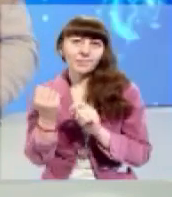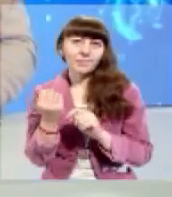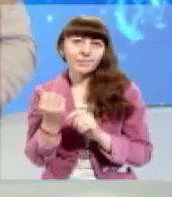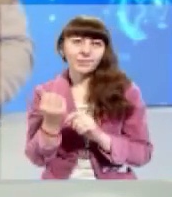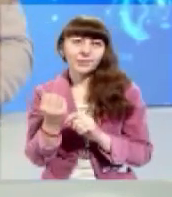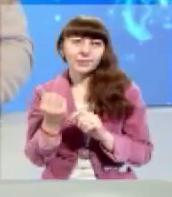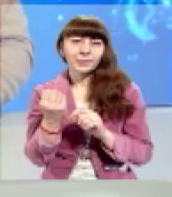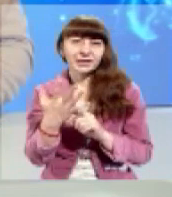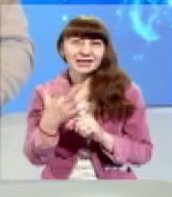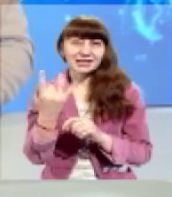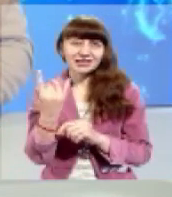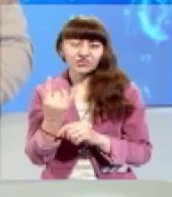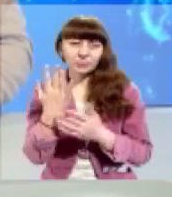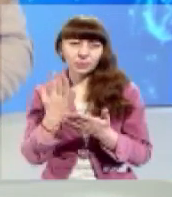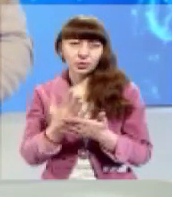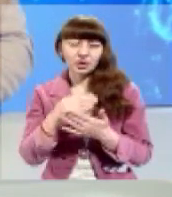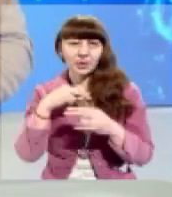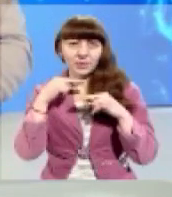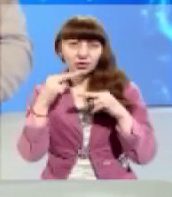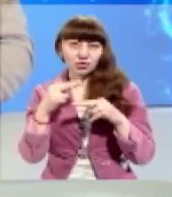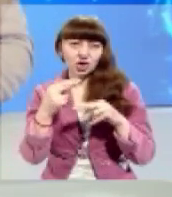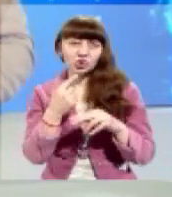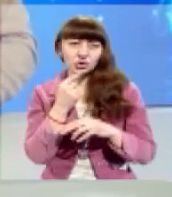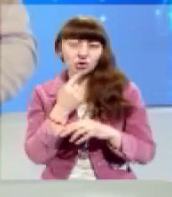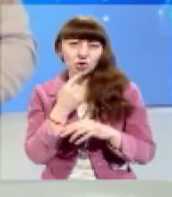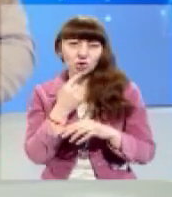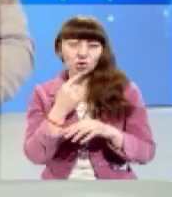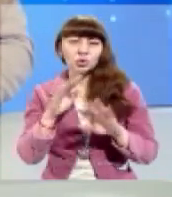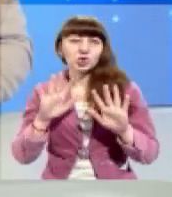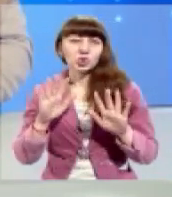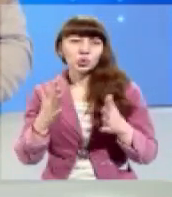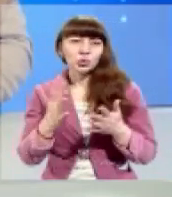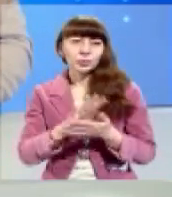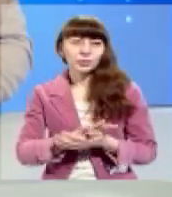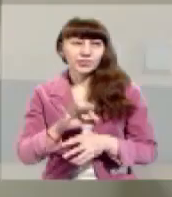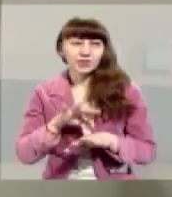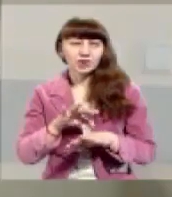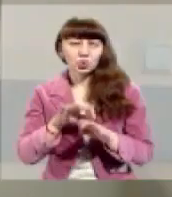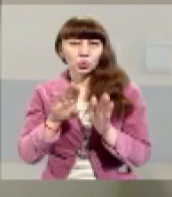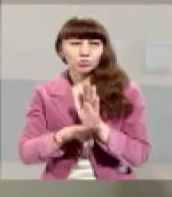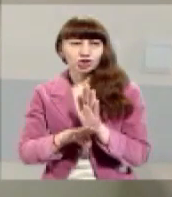байқалады. Бұл туралы облыстық санитариялық-эпидемиологиялық департаментінің басшысы мәлімдеді.